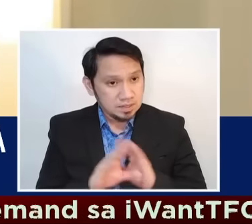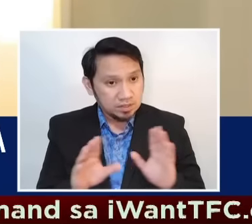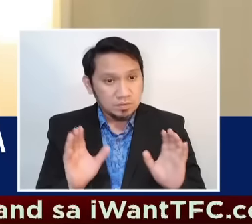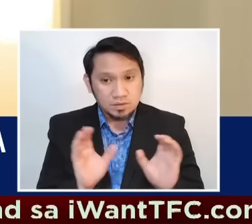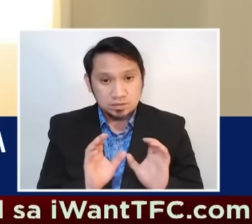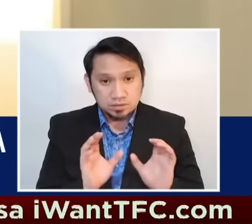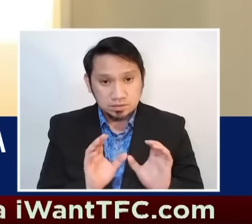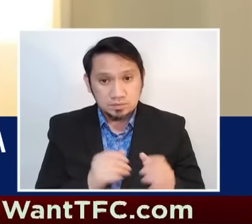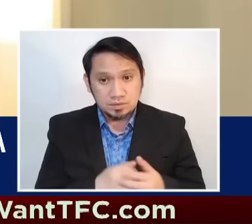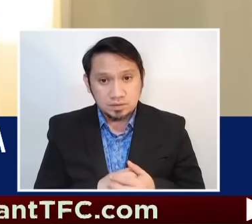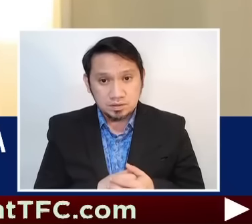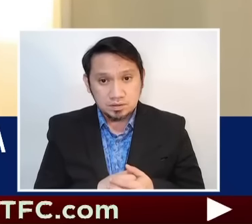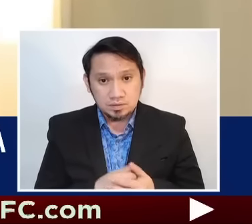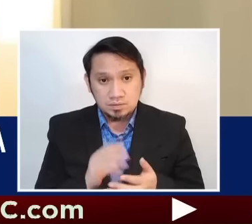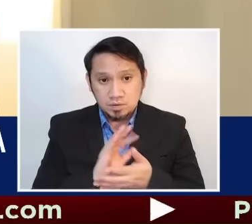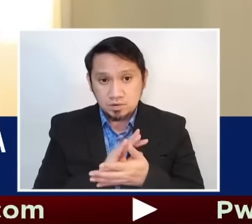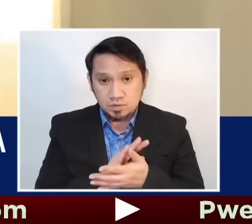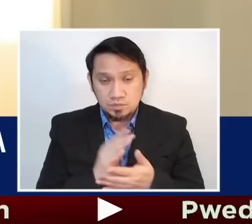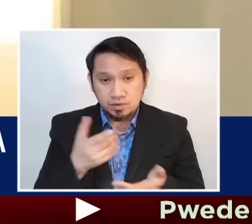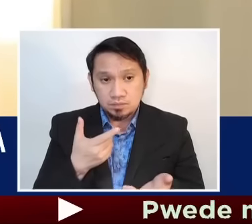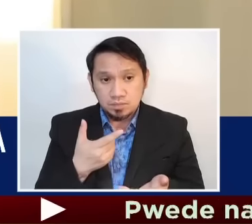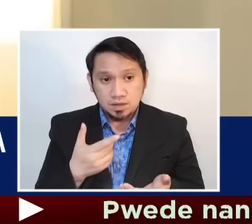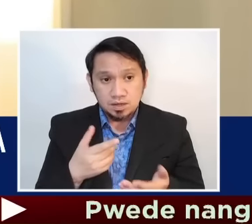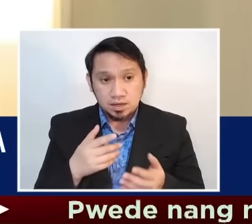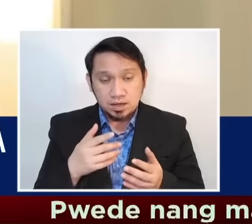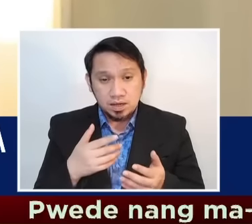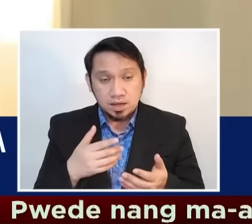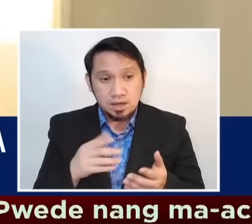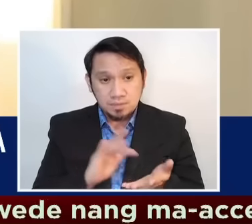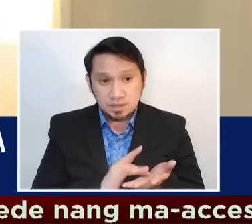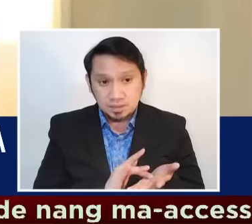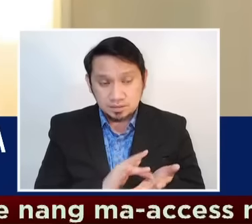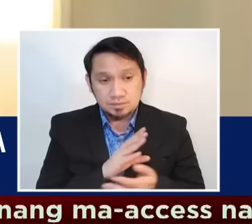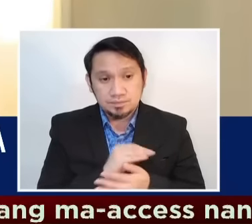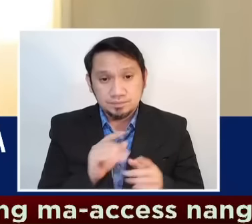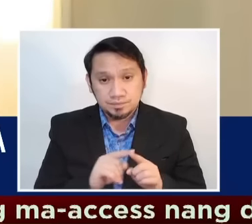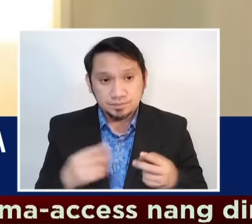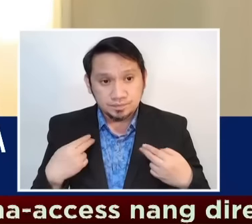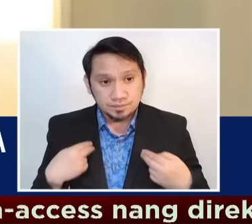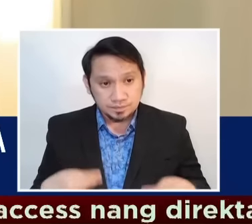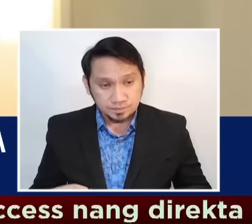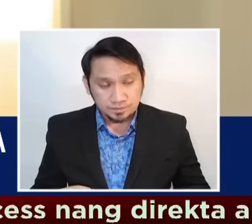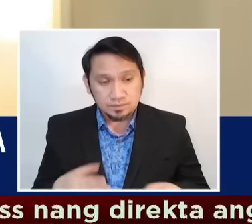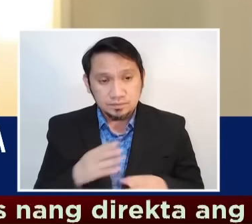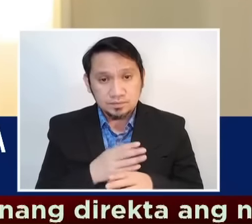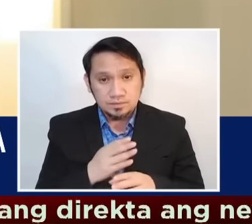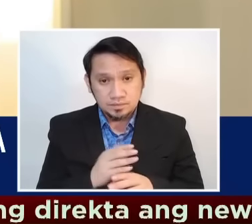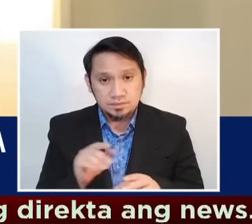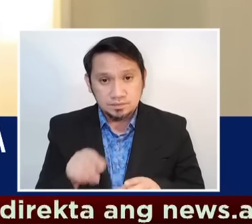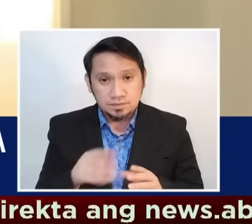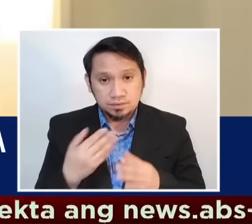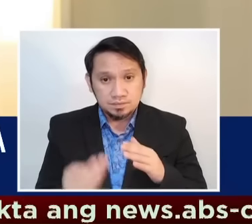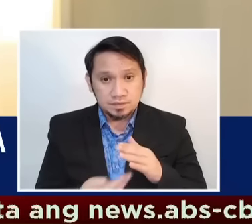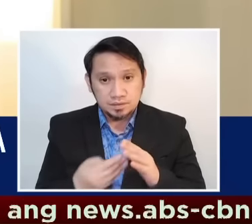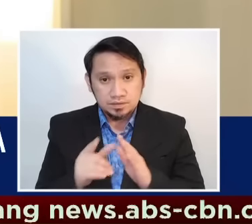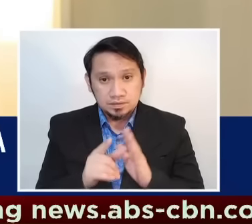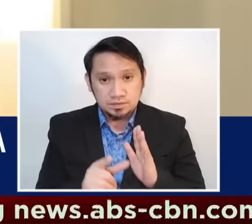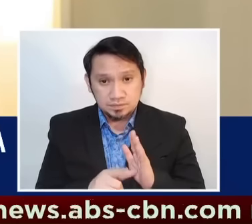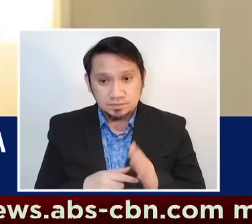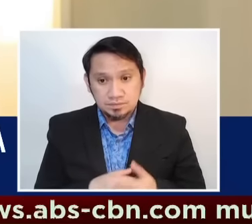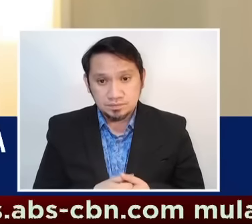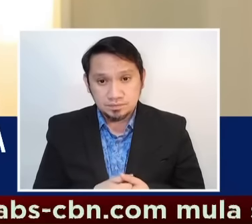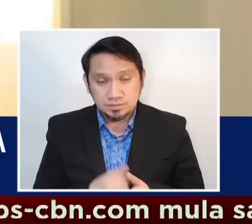ng ating mga COVID-19 drugs, nakalink dyan yung healthcare workers benefits based on the law that was just enacted.